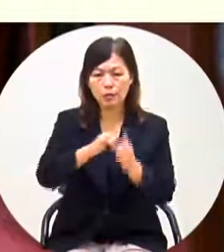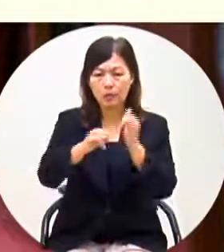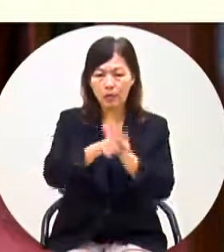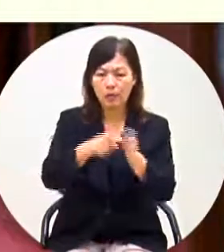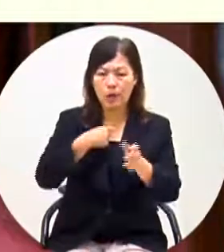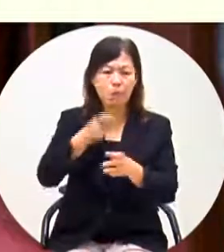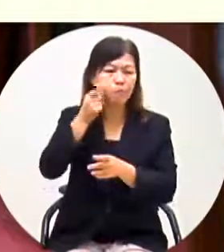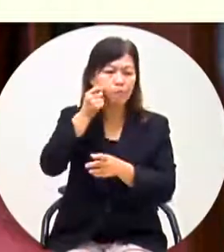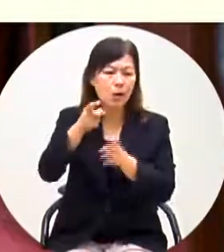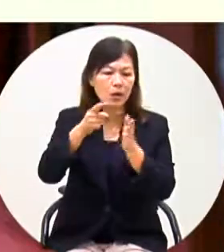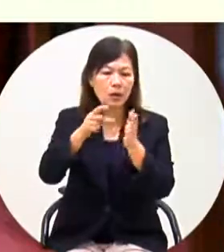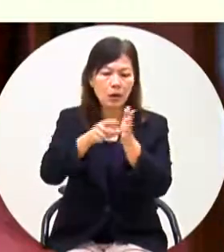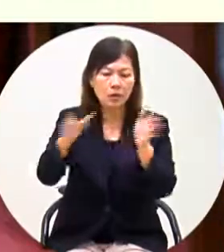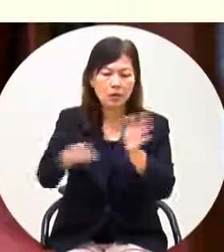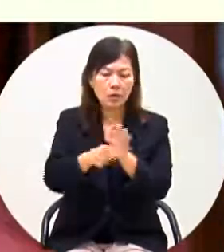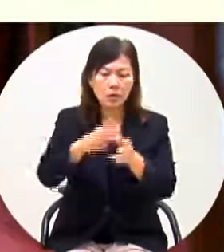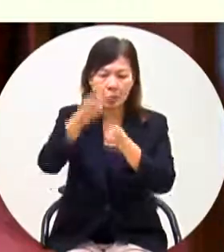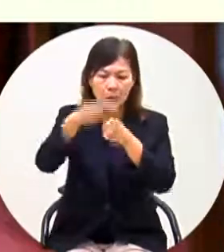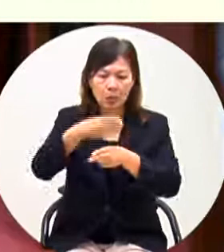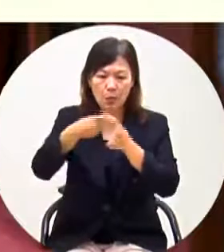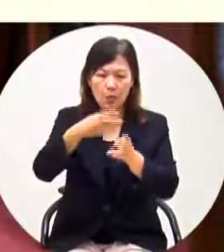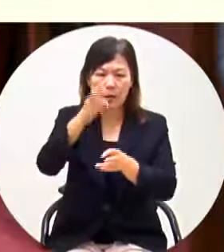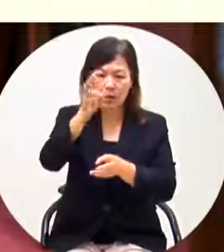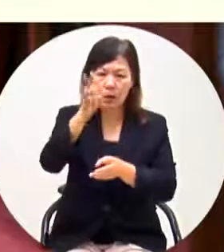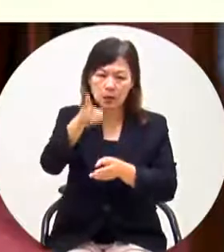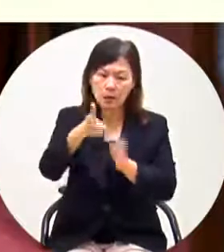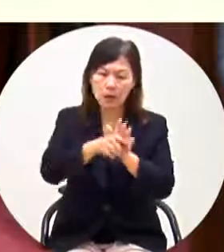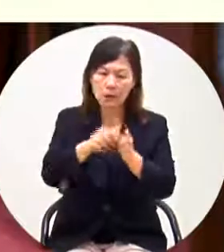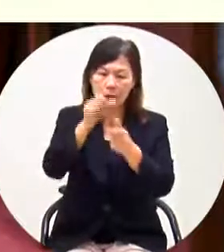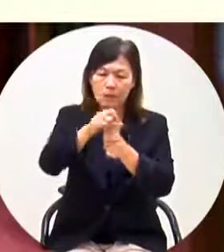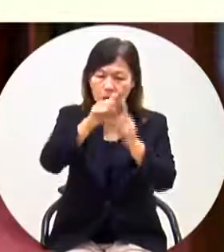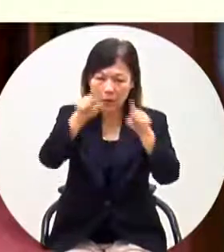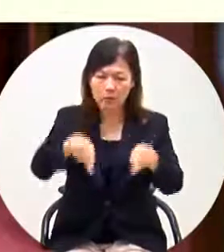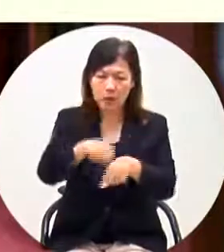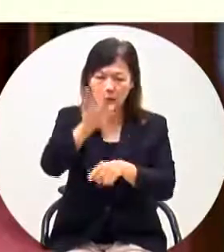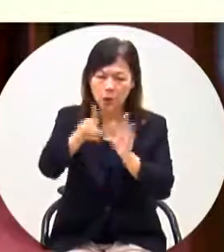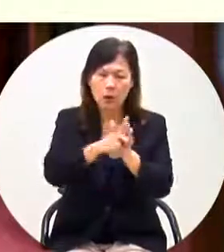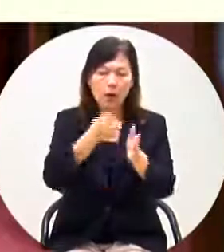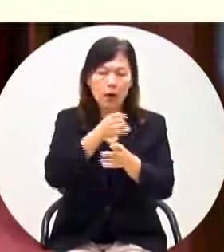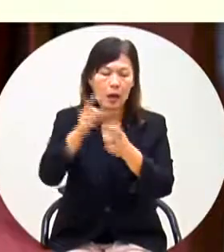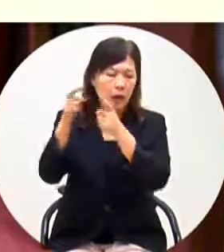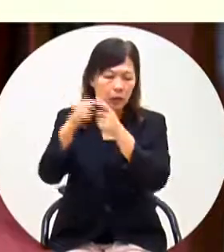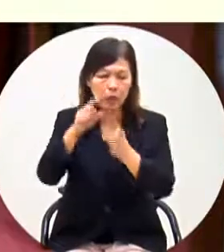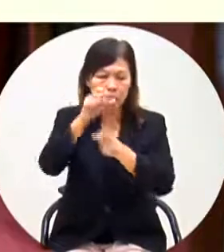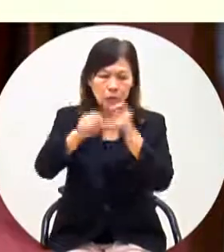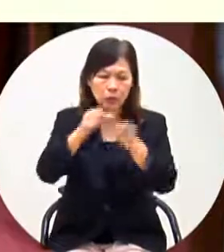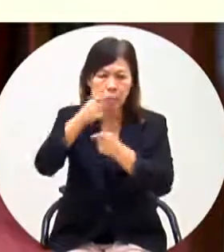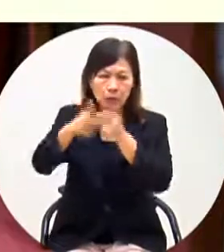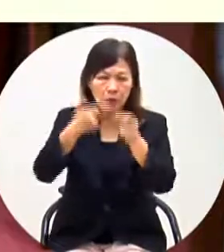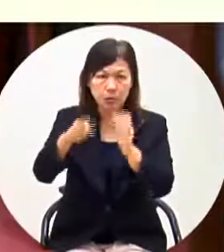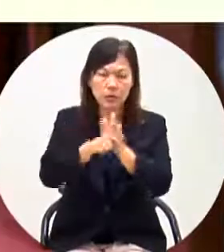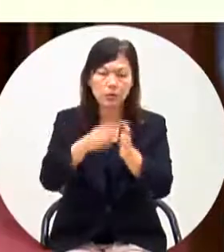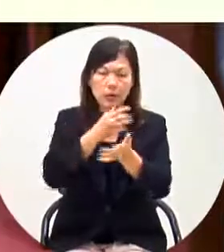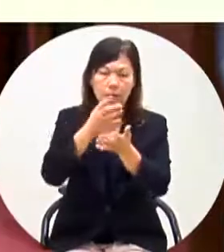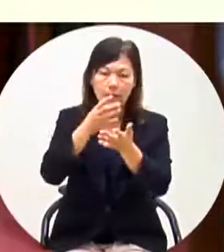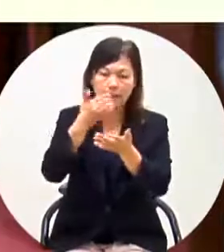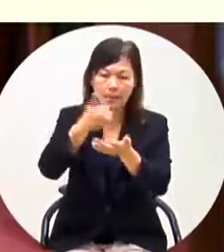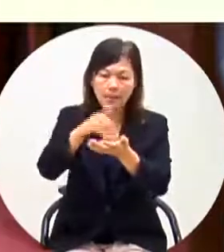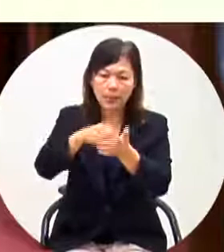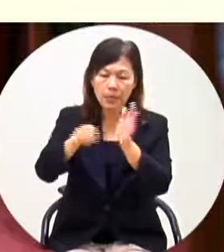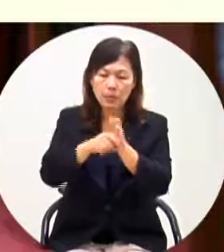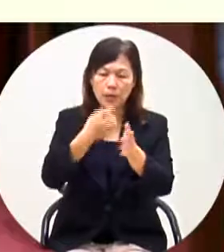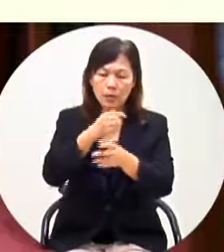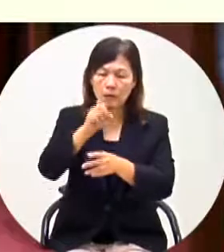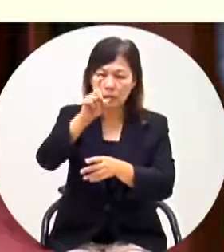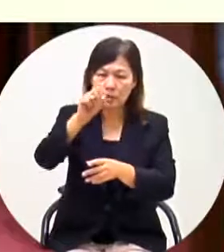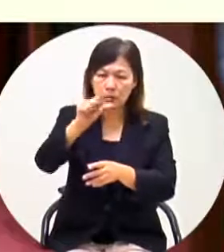不等，安了起建户连续已经五六天，每年都编列超过15亿的预算，敢被谁开